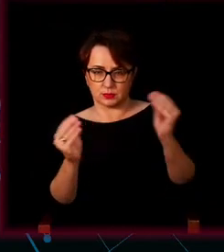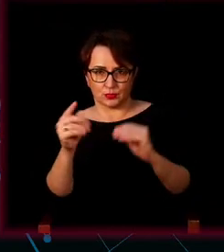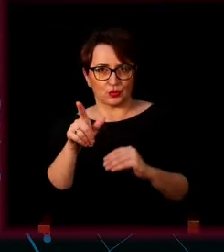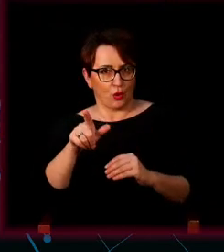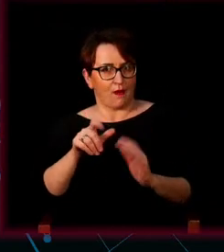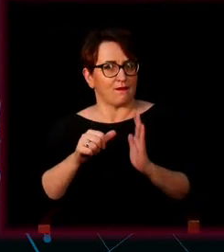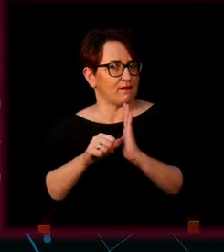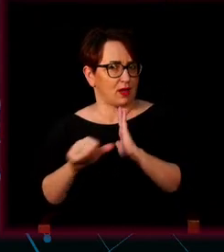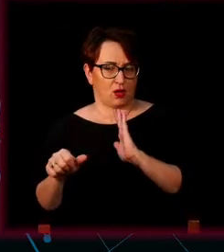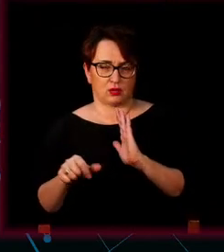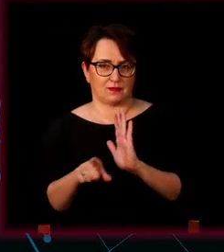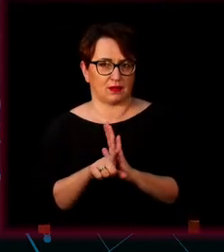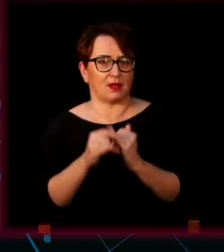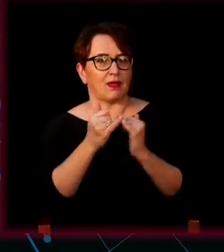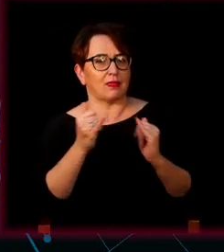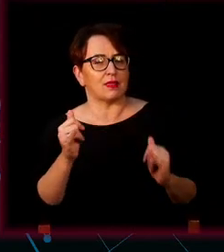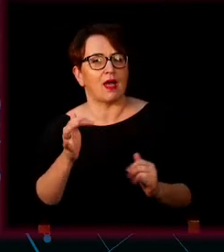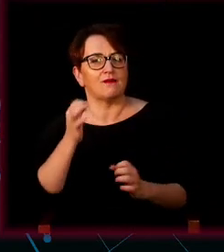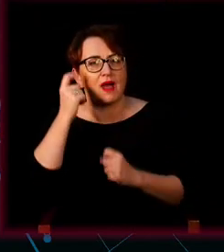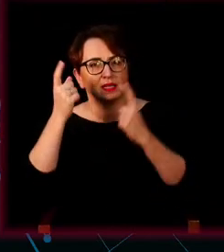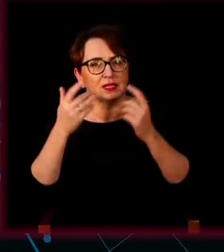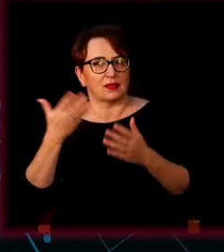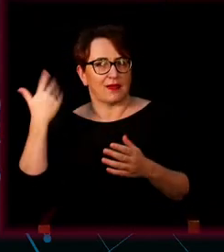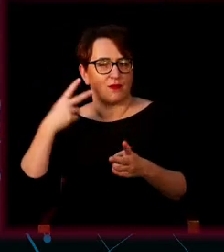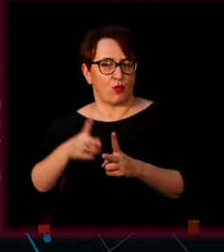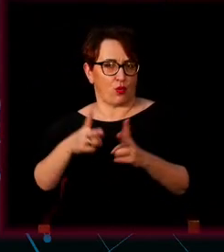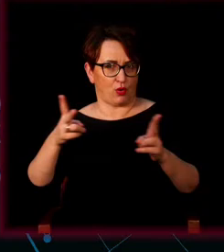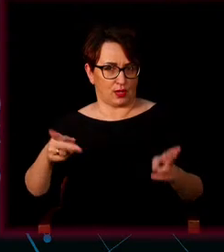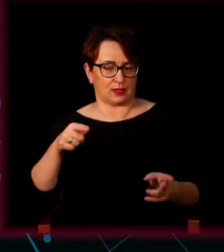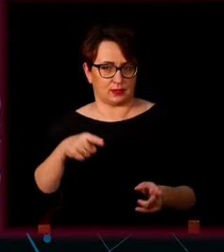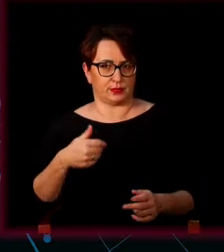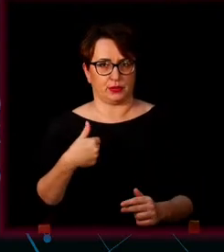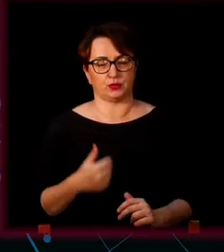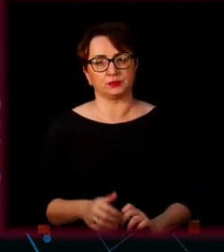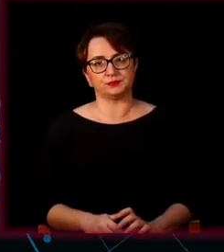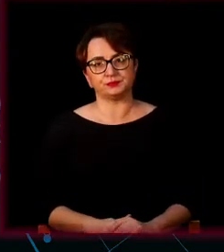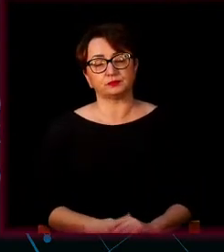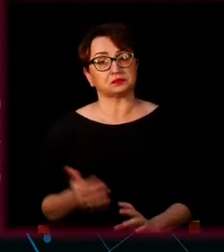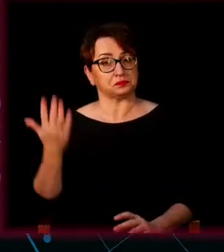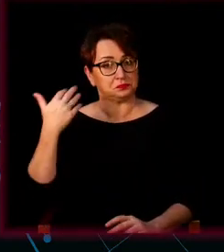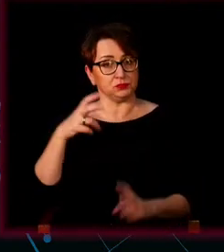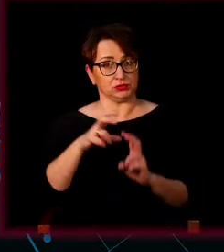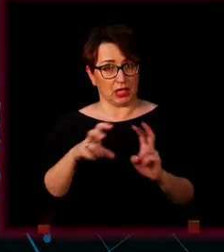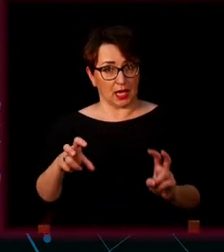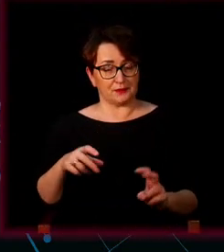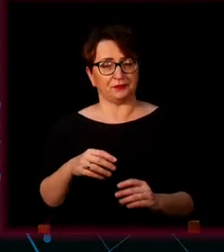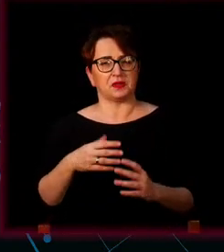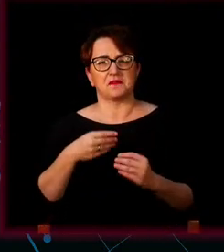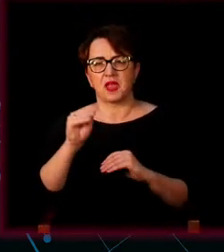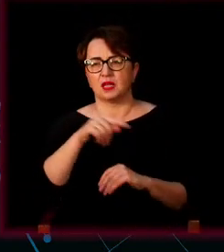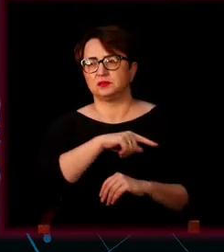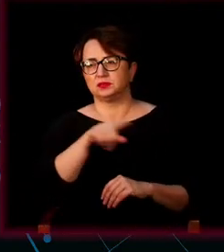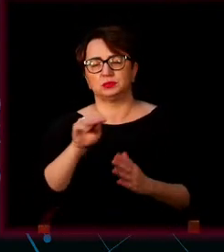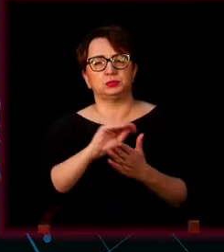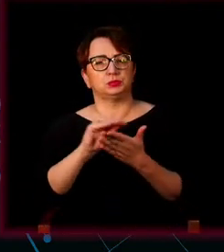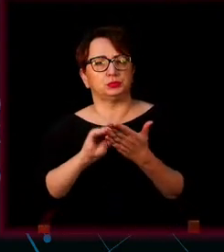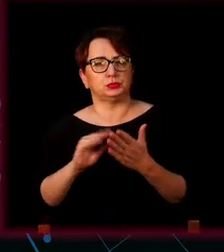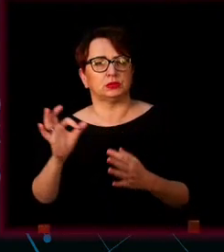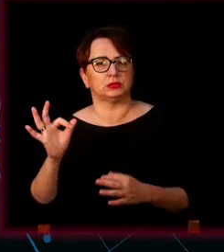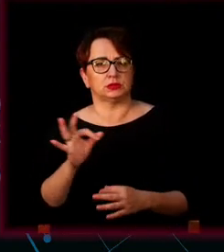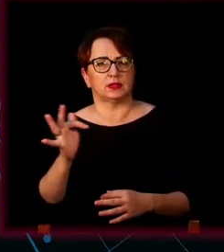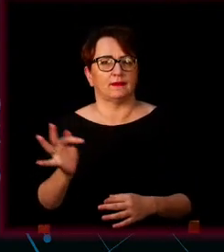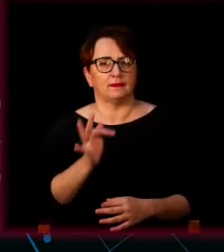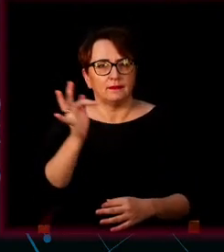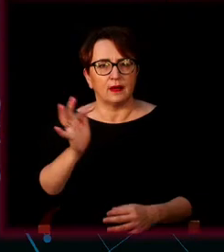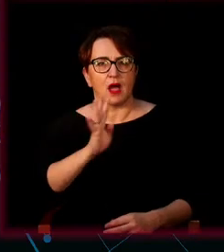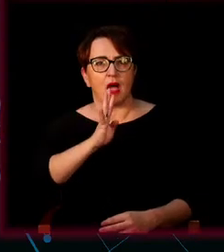też ją bardzo wyróżnia na tle fantastyki tamtego okresu. W tamtym czasie większość powieści science fiction, szczególnie